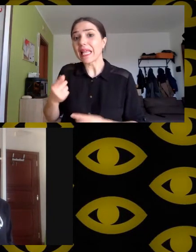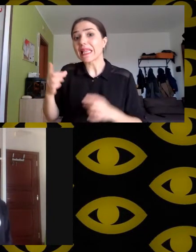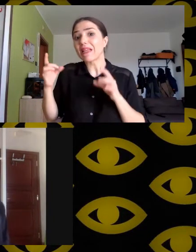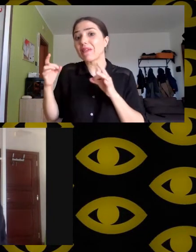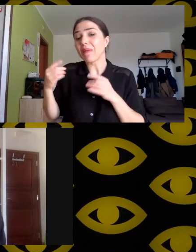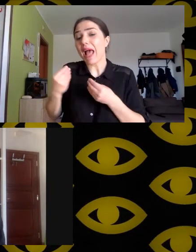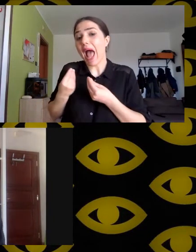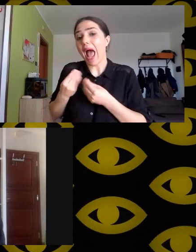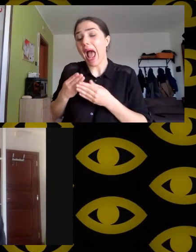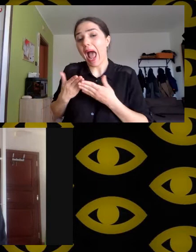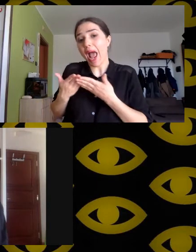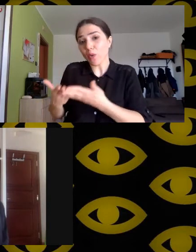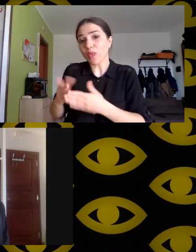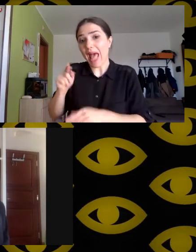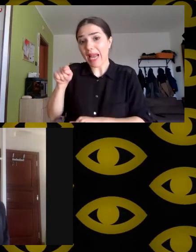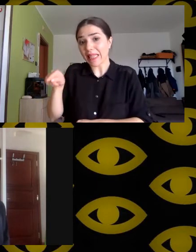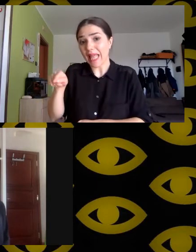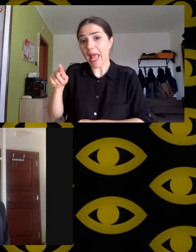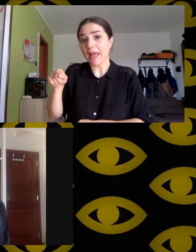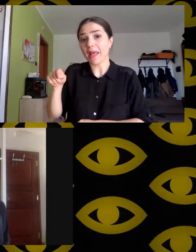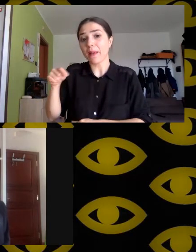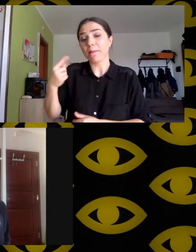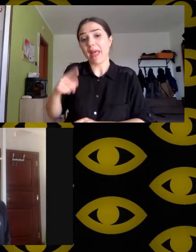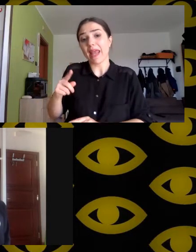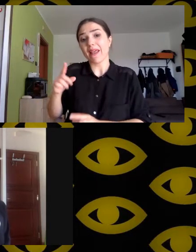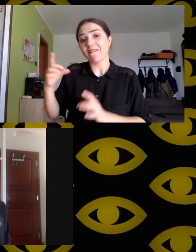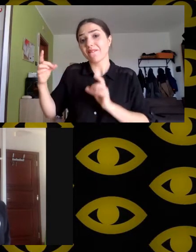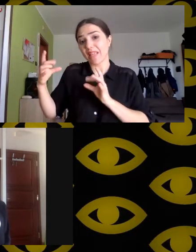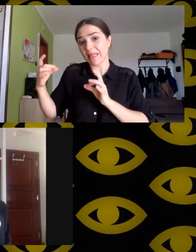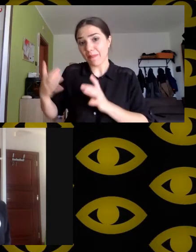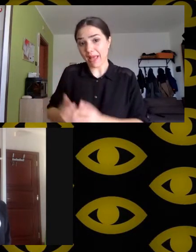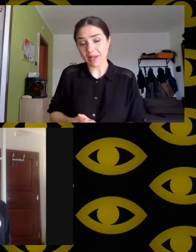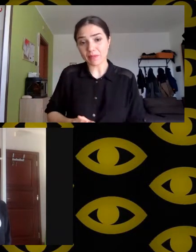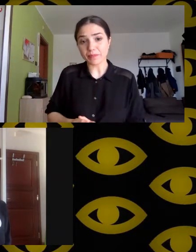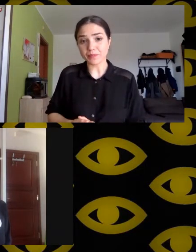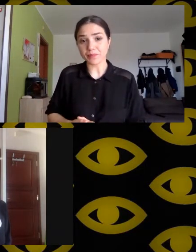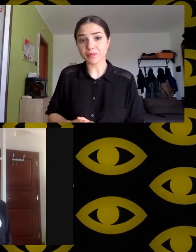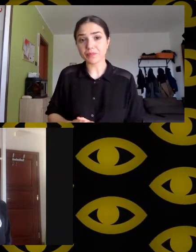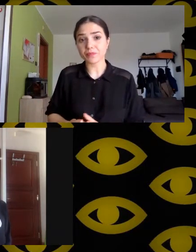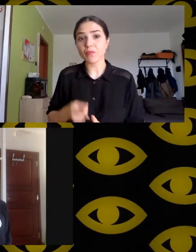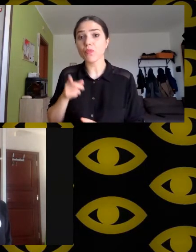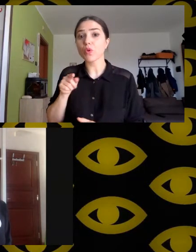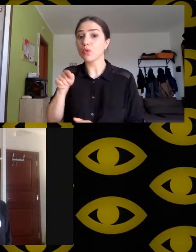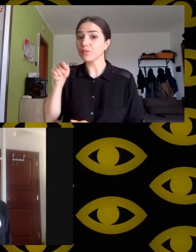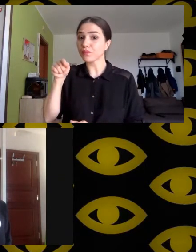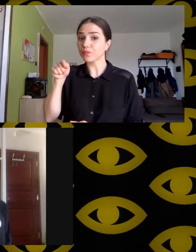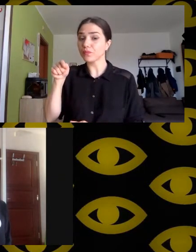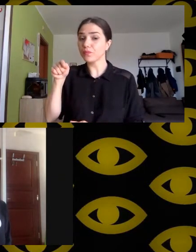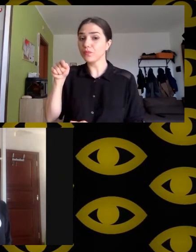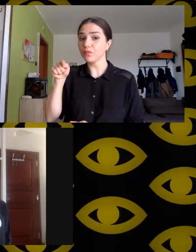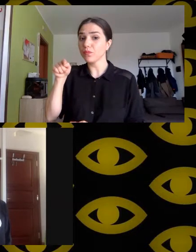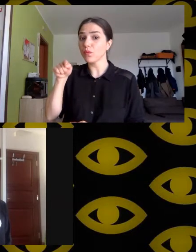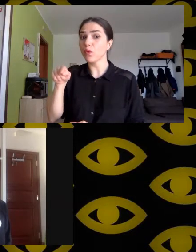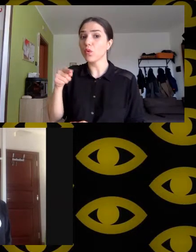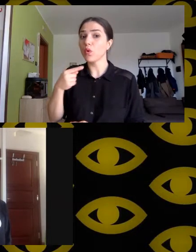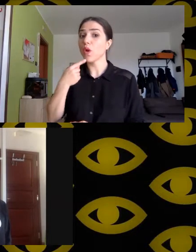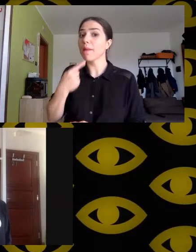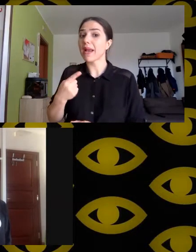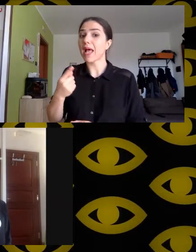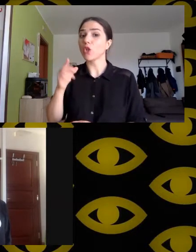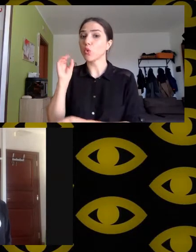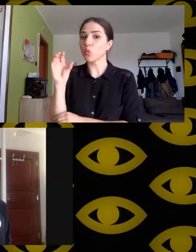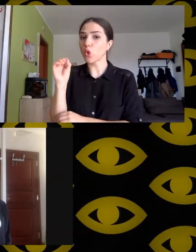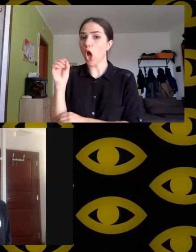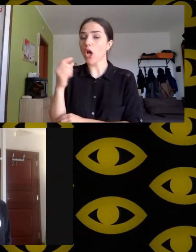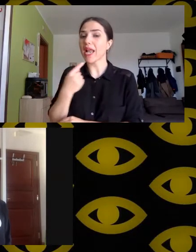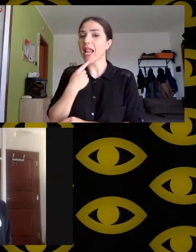quello che stavi cercando di chiedere in questo momento. Hai parlato appunto dei tutorial per i disabili visivi, che è quello che stai facendo